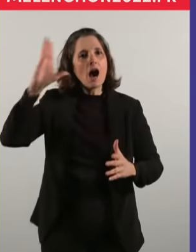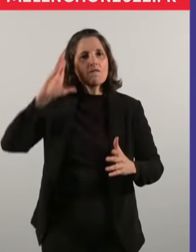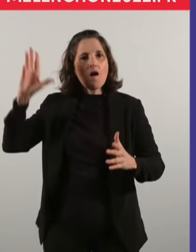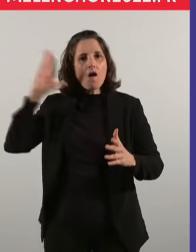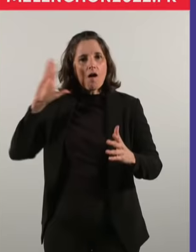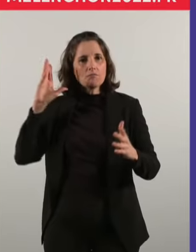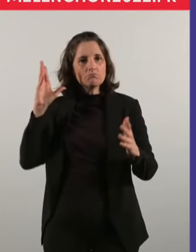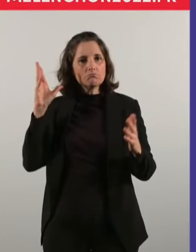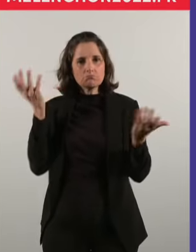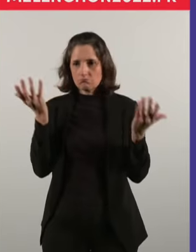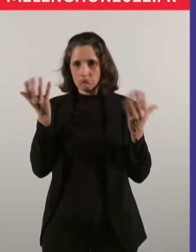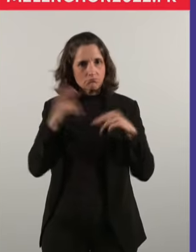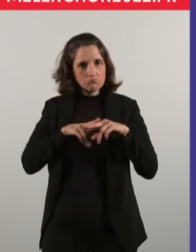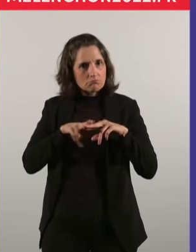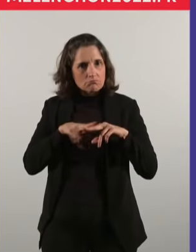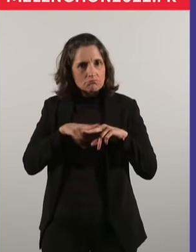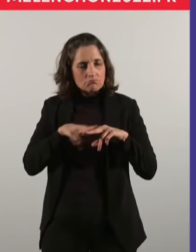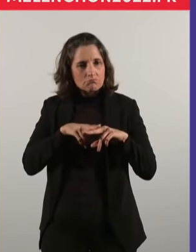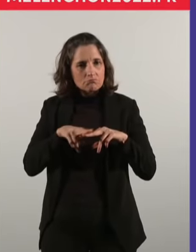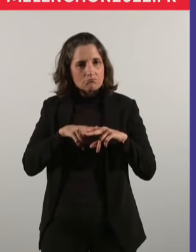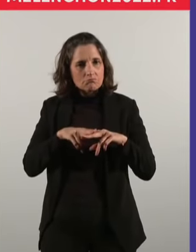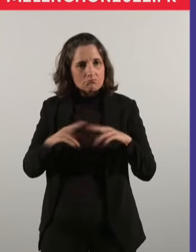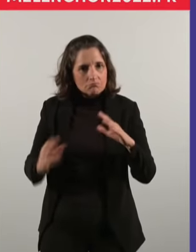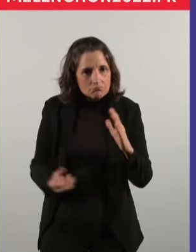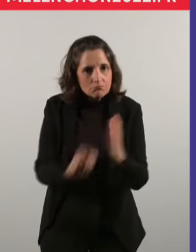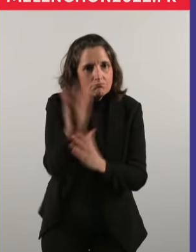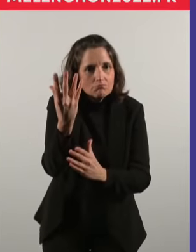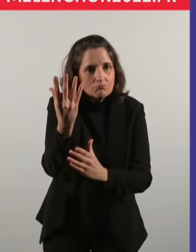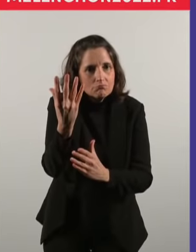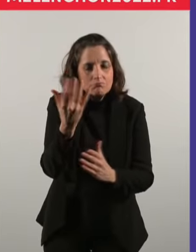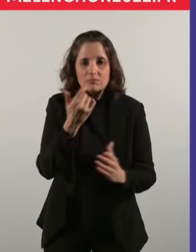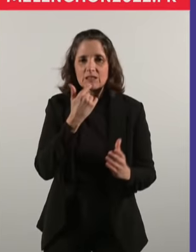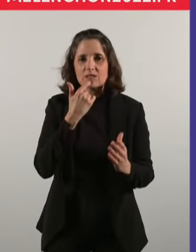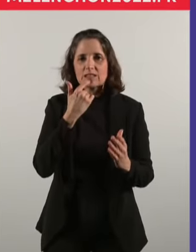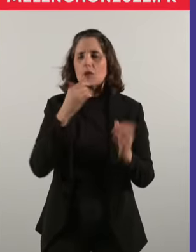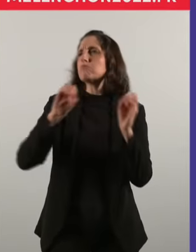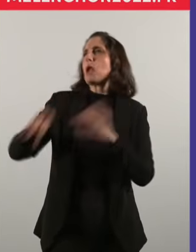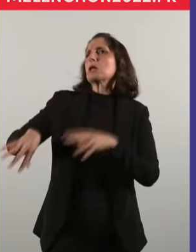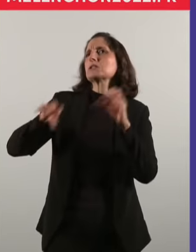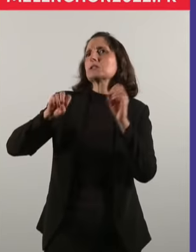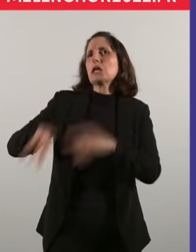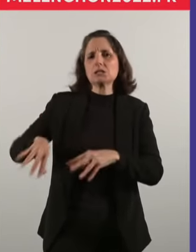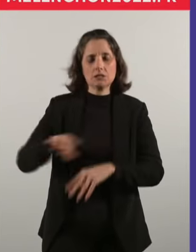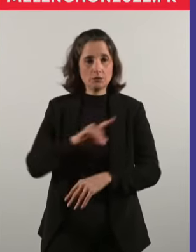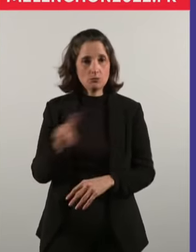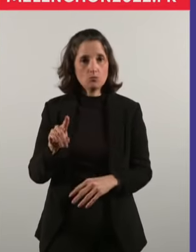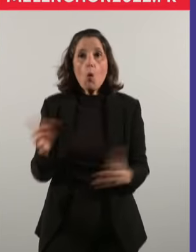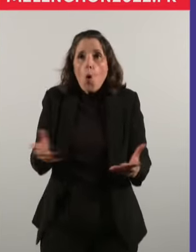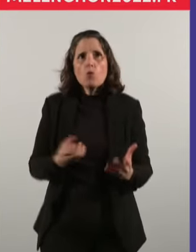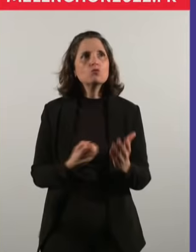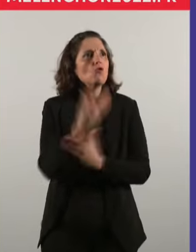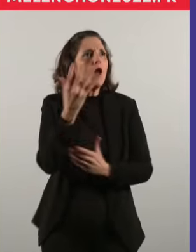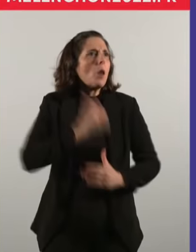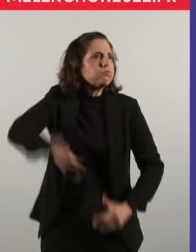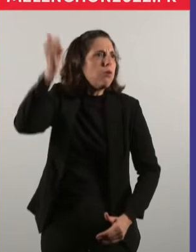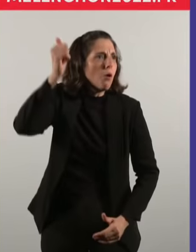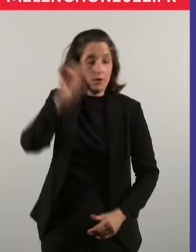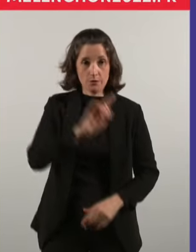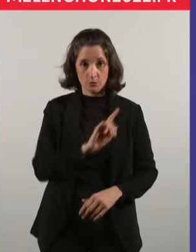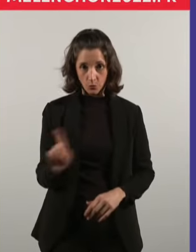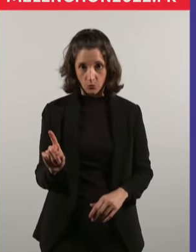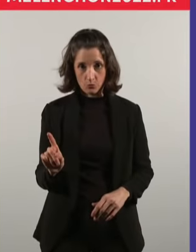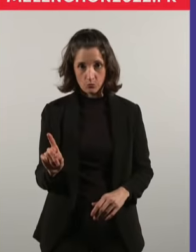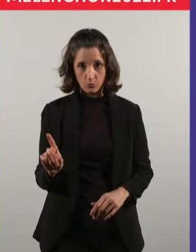auparavant. Et ce n'est pas une raison pour du coup l'abandonner à son sort et se dire, eh bien, c'est une nouveauté qu'il s'en débrouille. Pas du